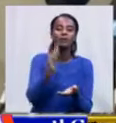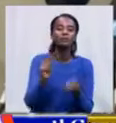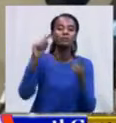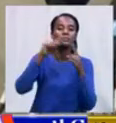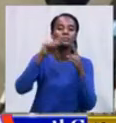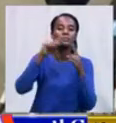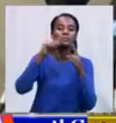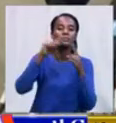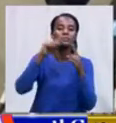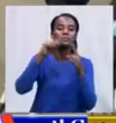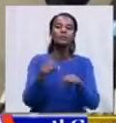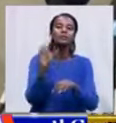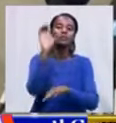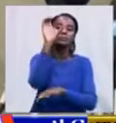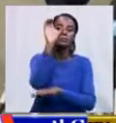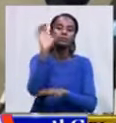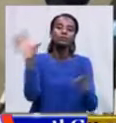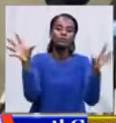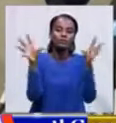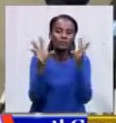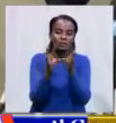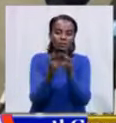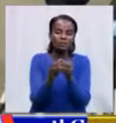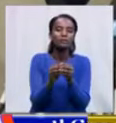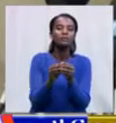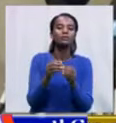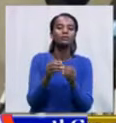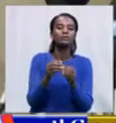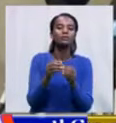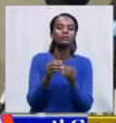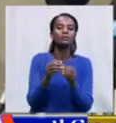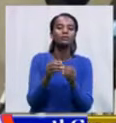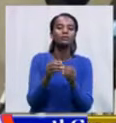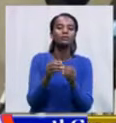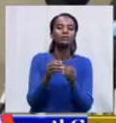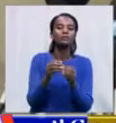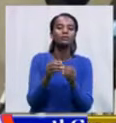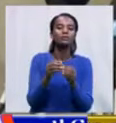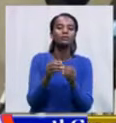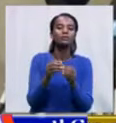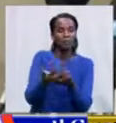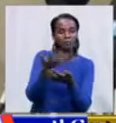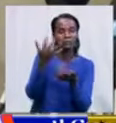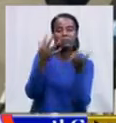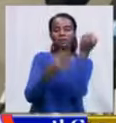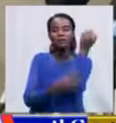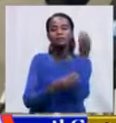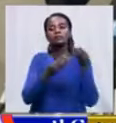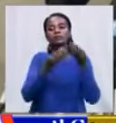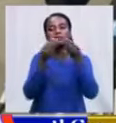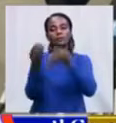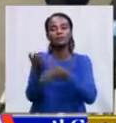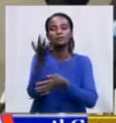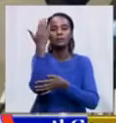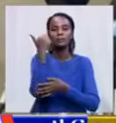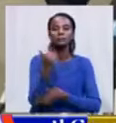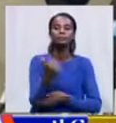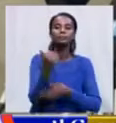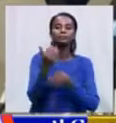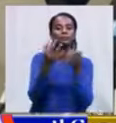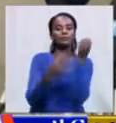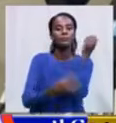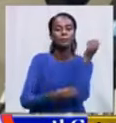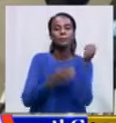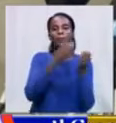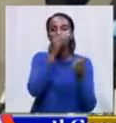እስተዛሬ በየመስጊዱ እየተሰባሰብን እንተዛዘን ነበር ዘካውን ሀብታሙን ለደሃው ይሰጥ ነበር ለደሃን